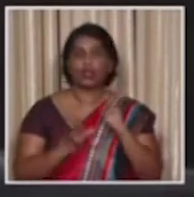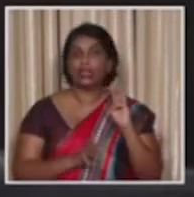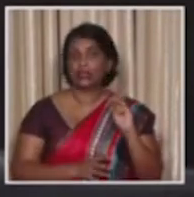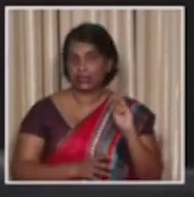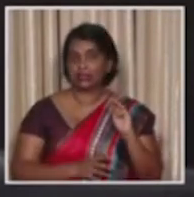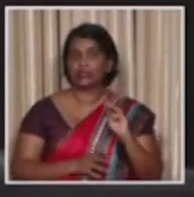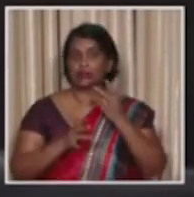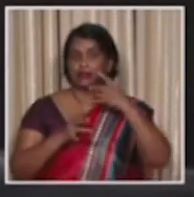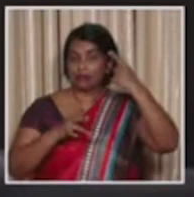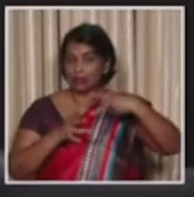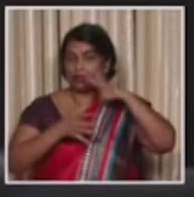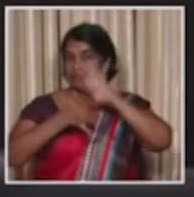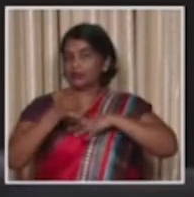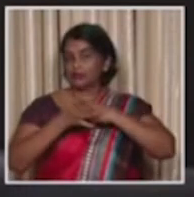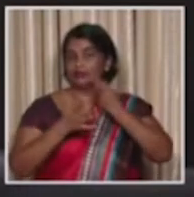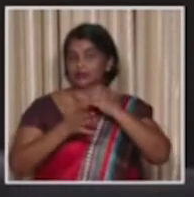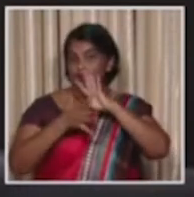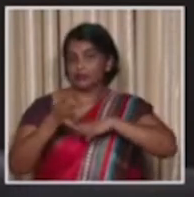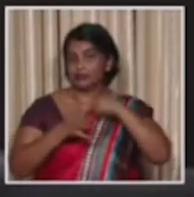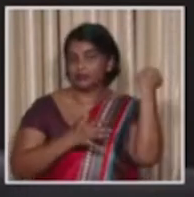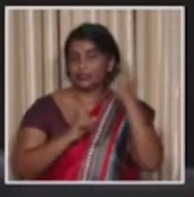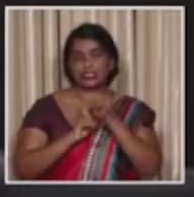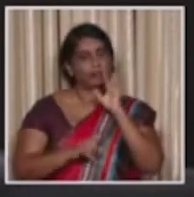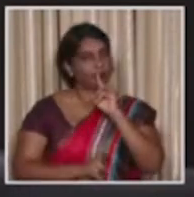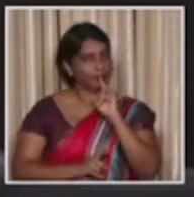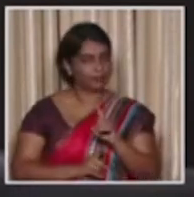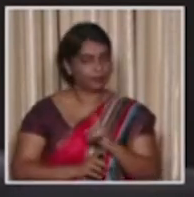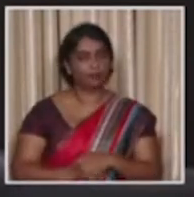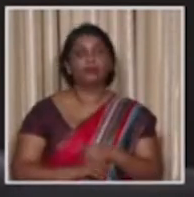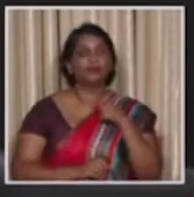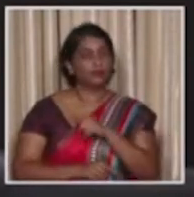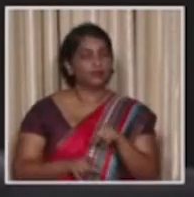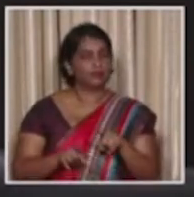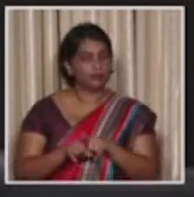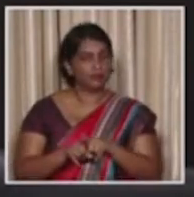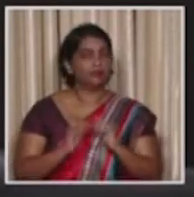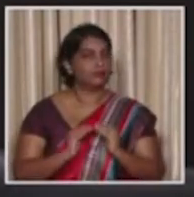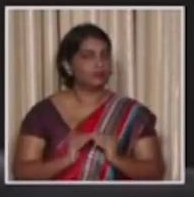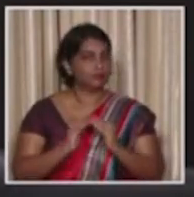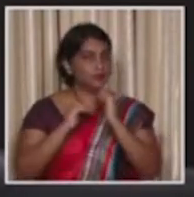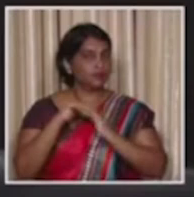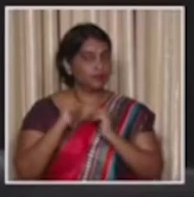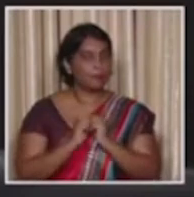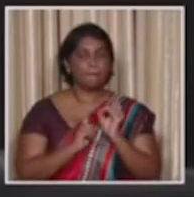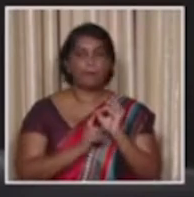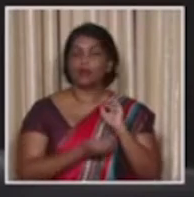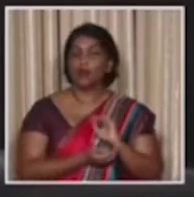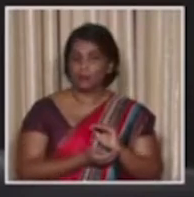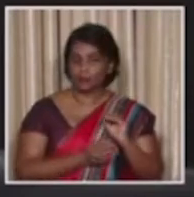2022/30 දින අතුරු අයවැය කතාවේදී ජනාධිපතිතුමා ප්‍රකාශයට පත් කළා. ඒ අනුව සංවර්ධන කටයුතු සඳහා